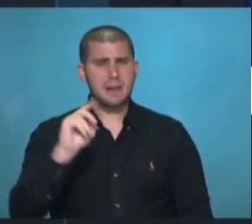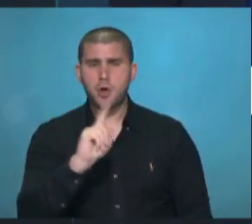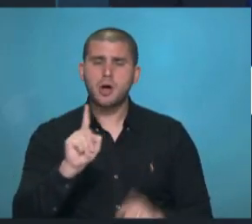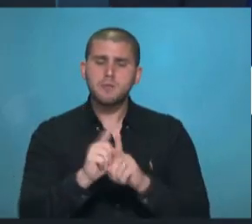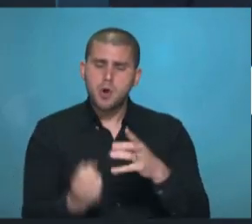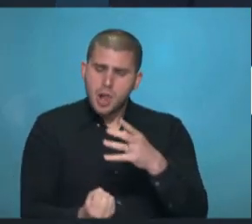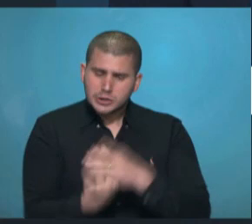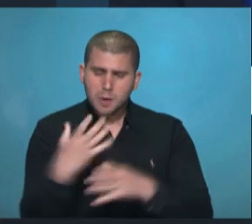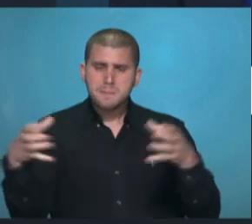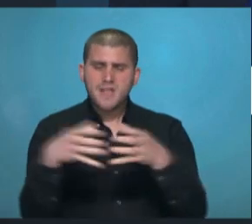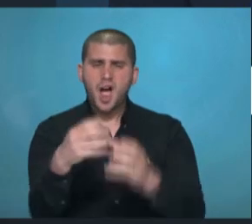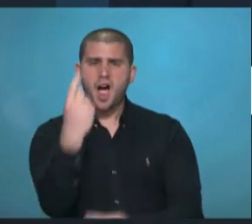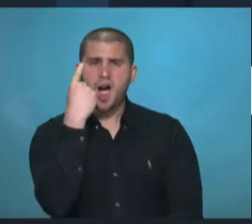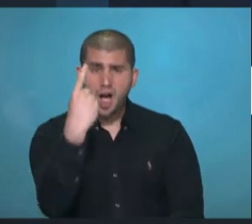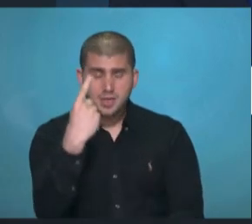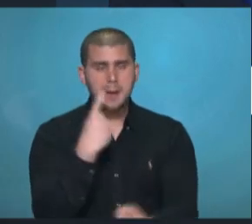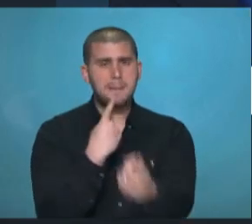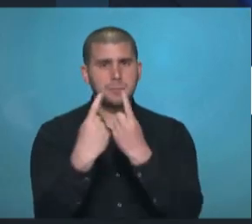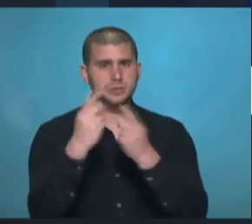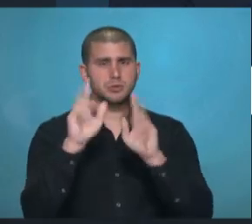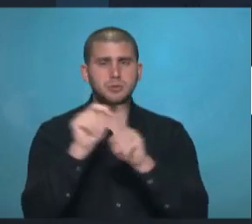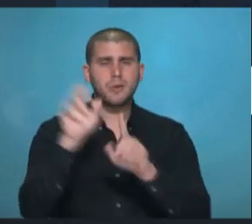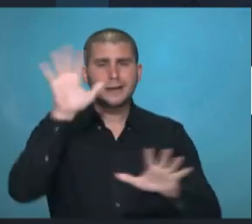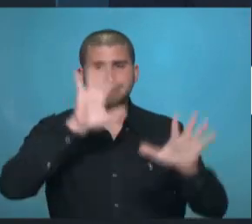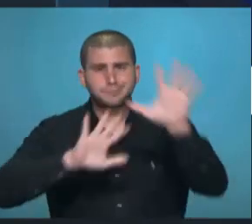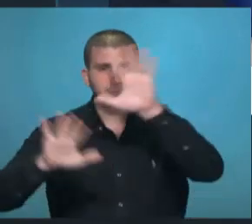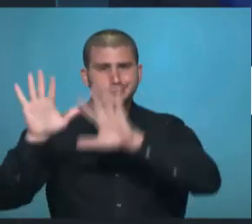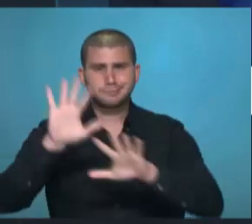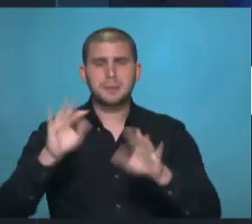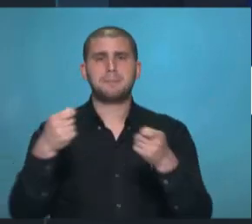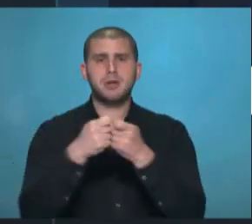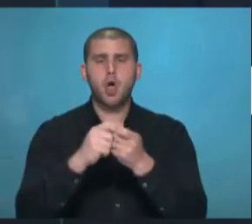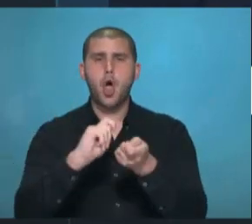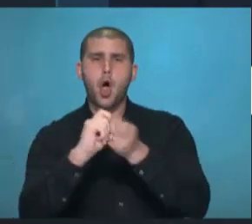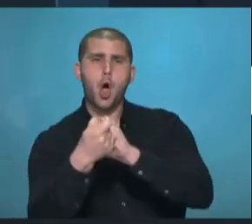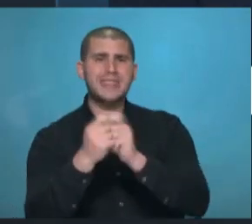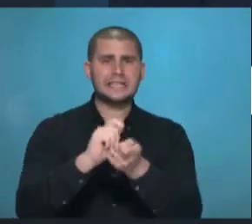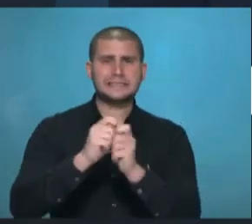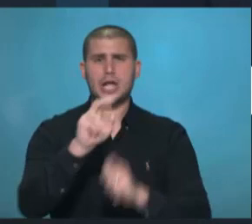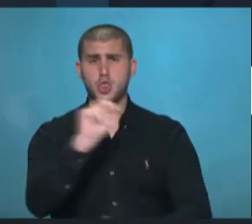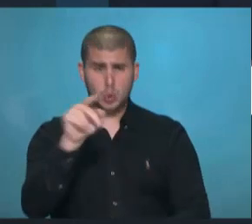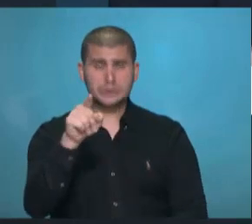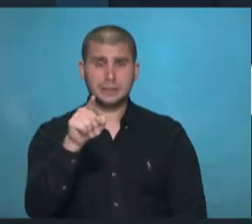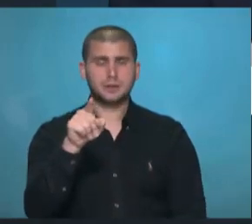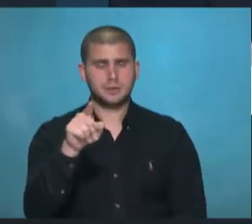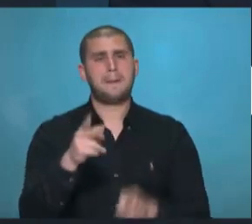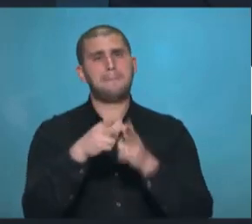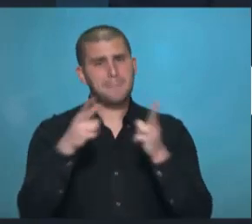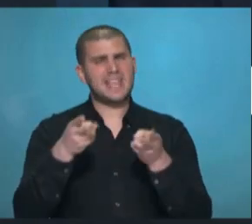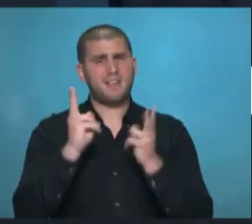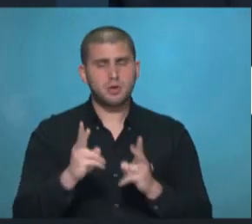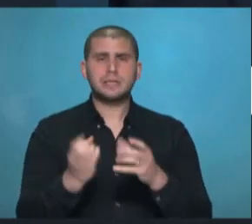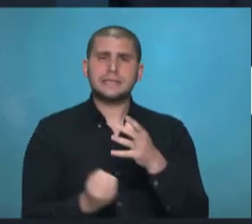מפלגה אחת. המסע ומתן מתנהל תחת איפול מלא, הנושא של הרוטציה, כמו שמיכאל אמר, כנראה פתיר, יצרו איזשהו